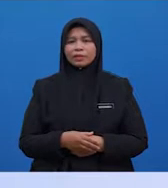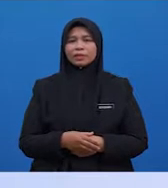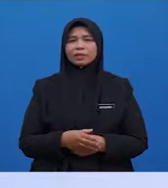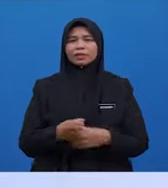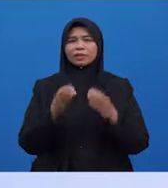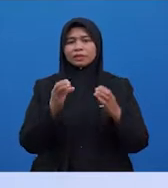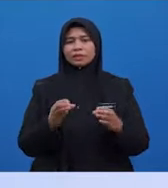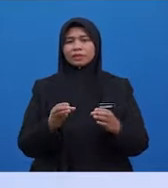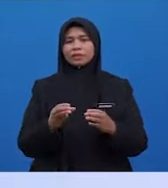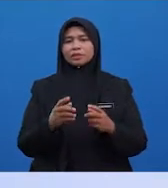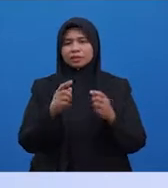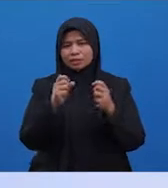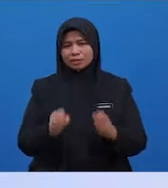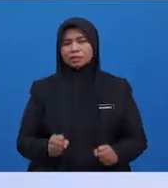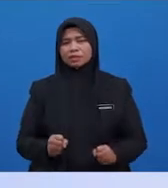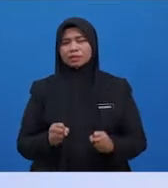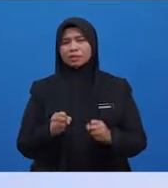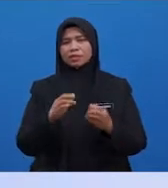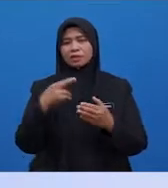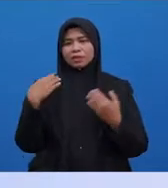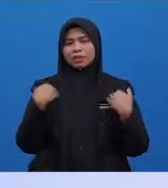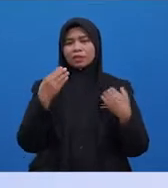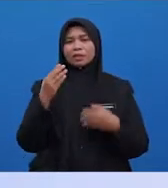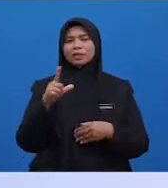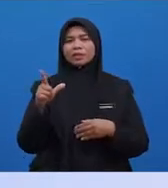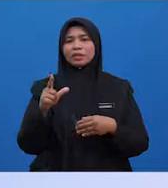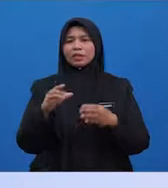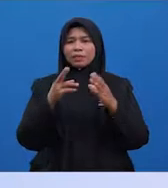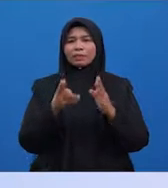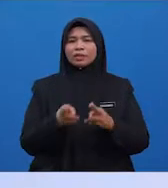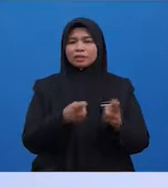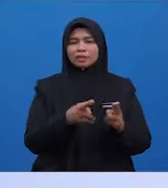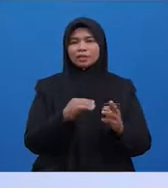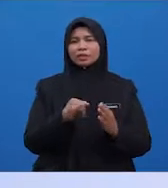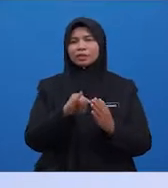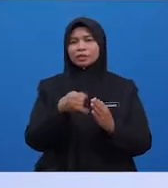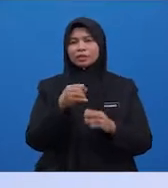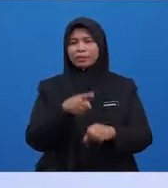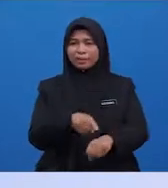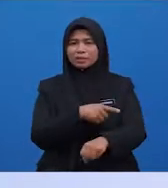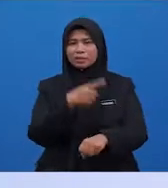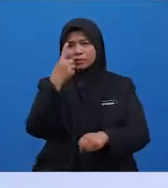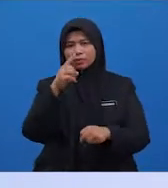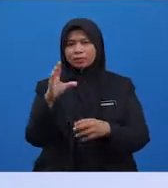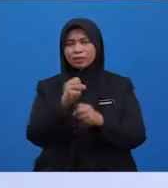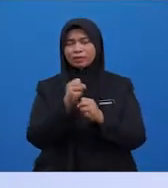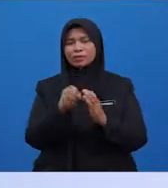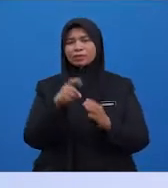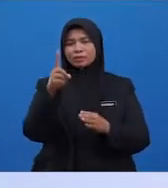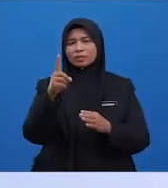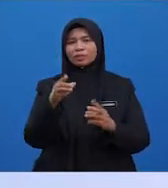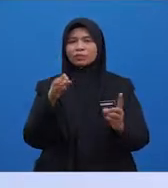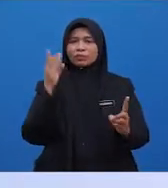Strategi merupakan perancangan jangka panjang untuk mencapai sesuatu sasaran, manakala